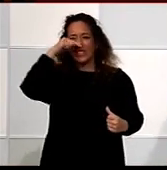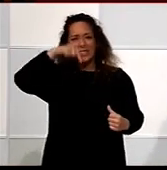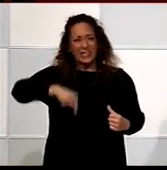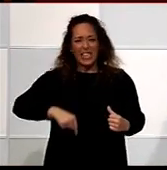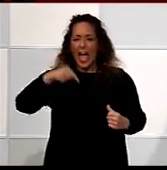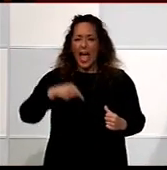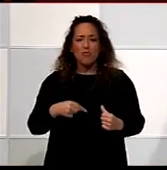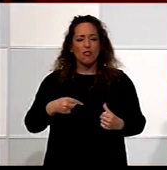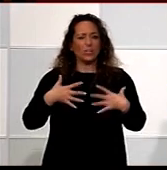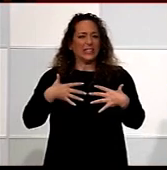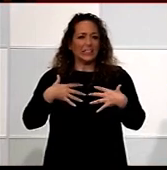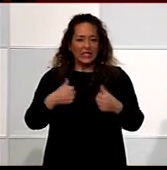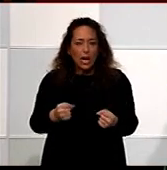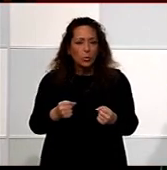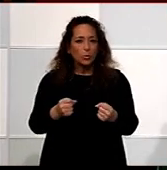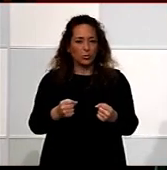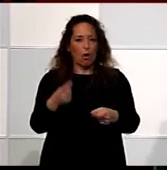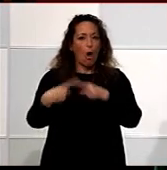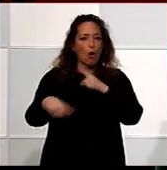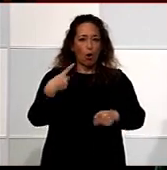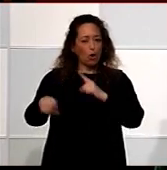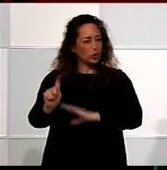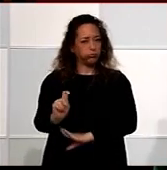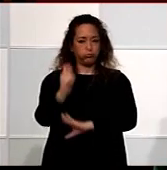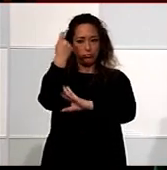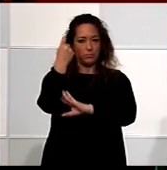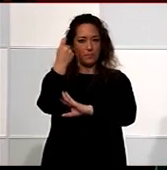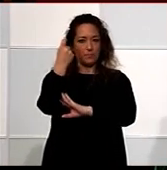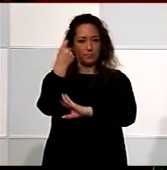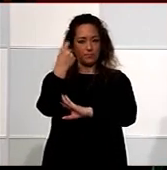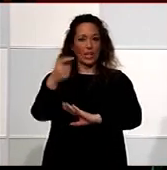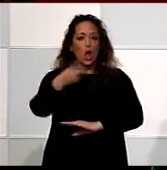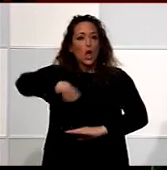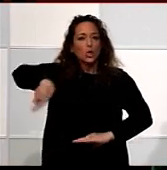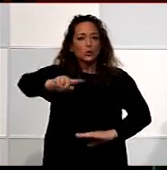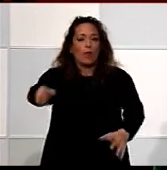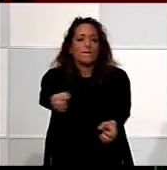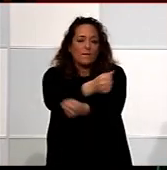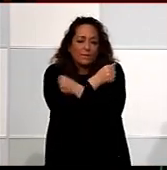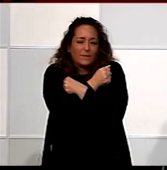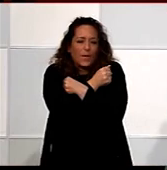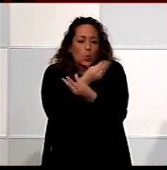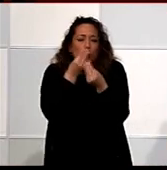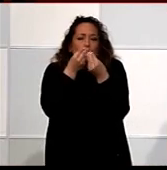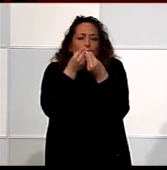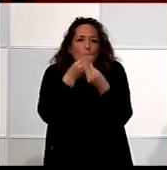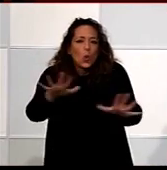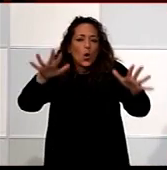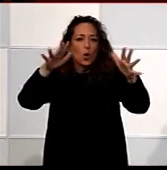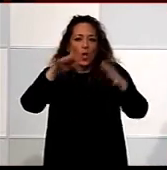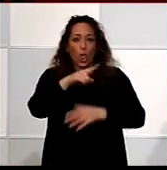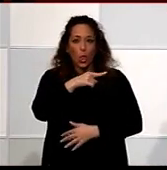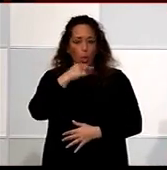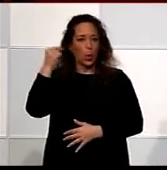de salut i desitjos complerts. Rebeu una forta abraçada i un petó ben dolç de Ses